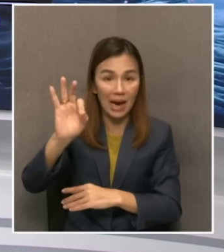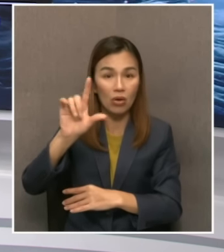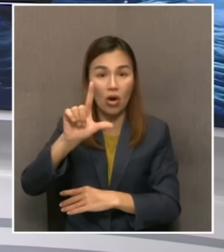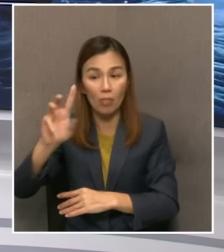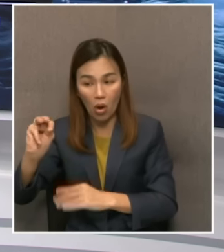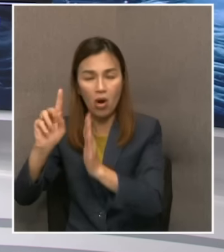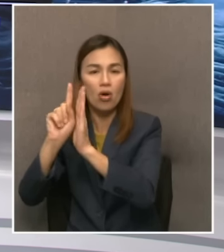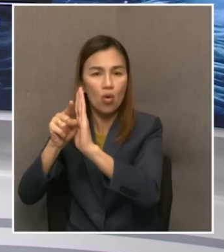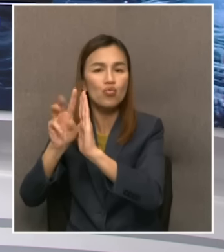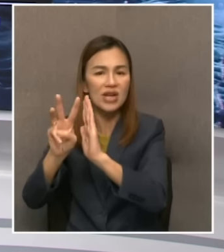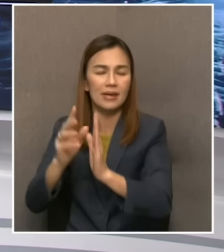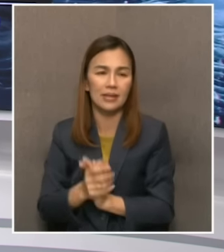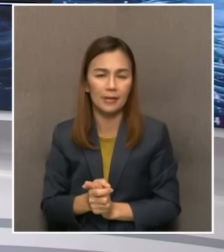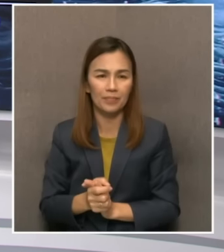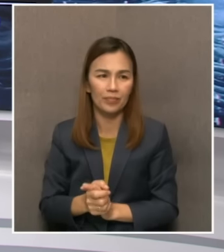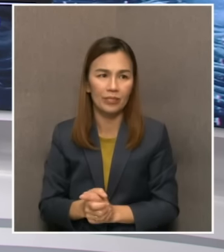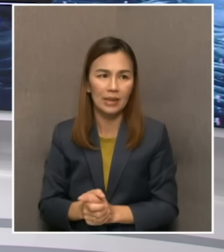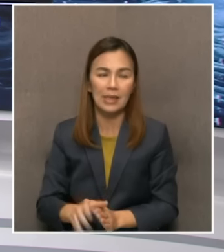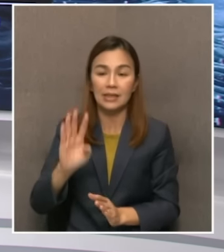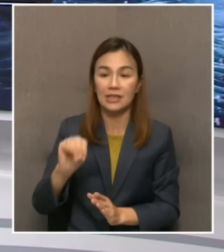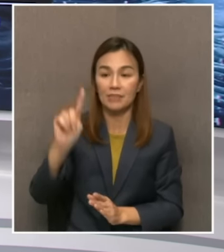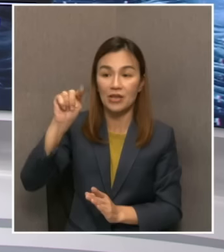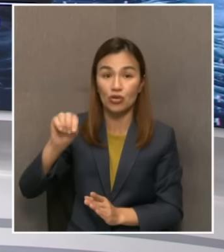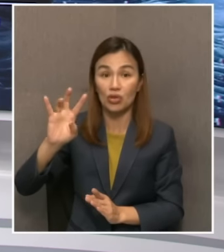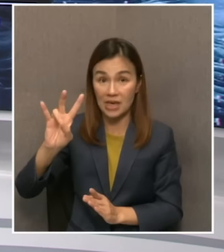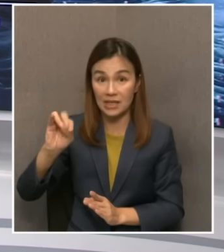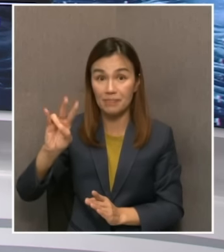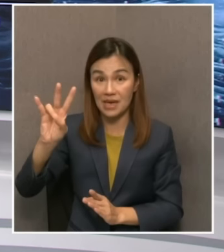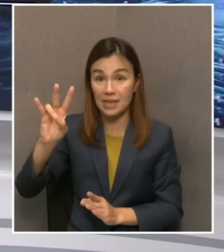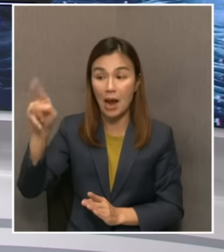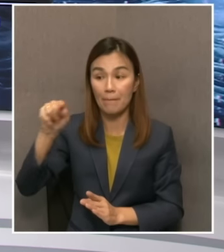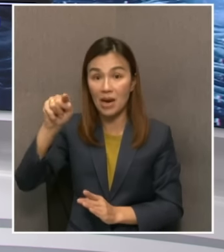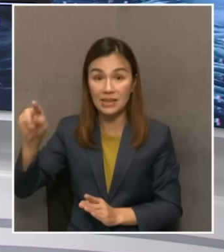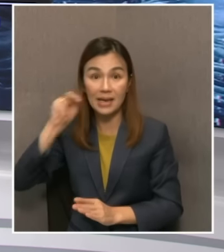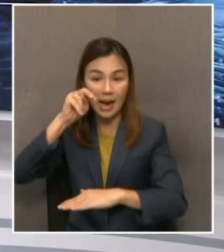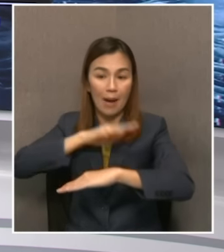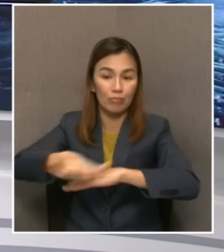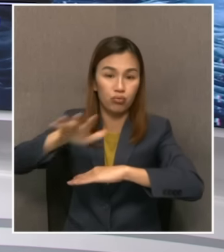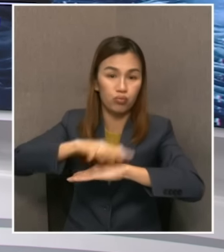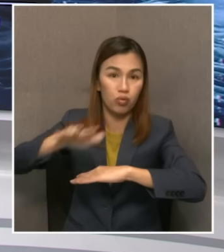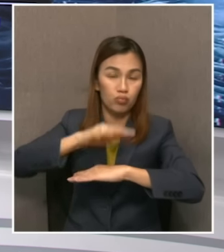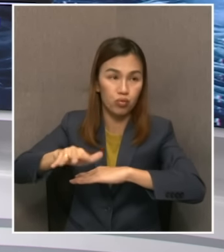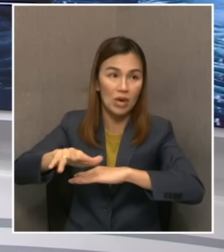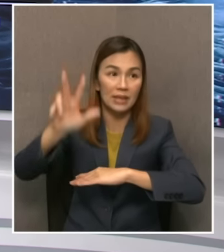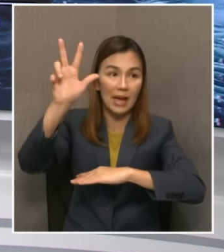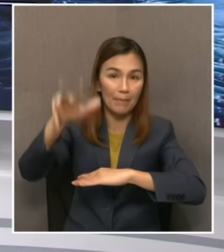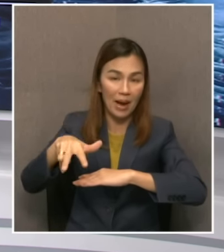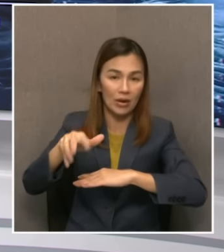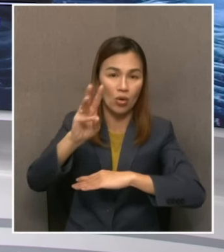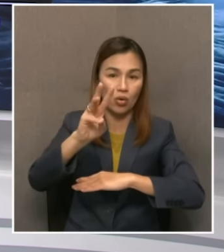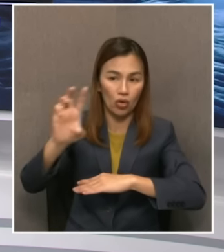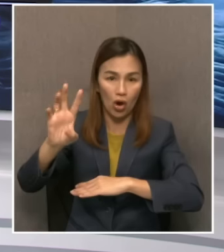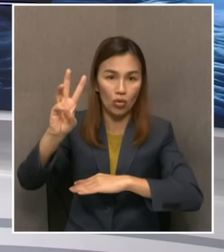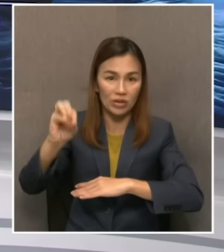ทีค่ะซึ่งคิดเป็นร้อยละ 41.77 ของความจุลำน้ำนะคะอยู่ที่